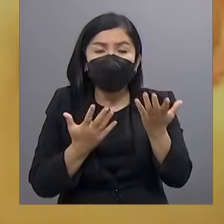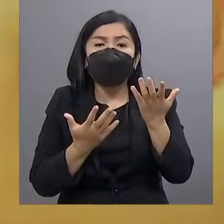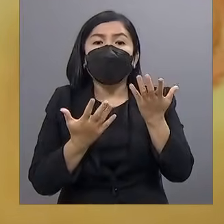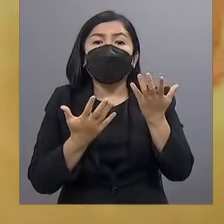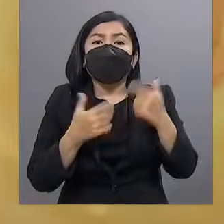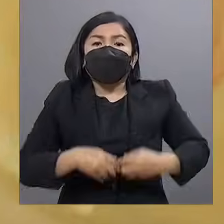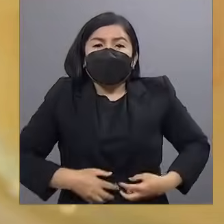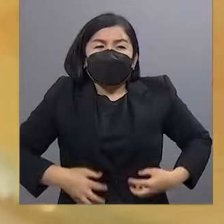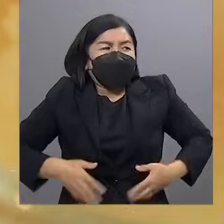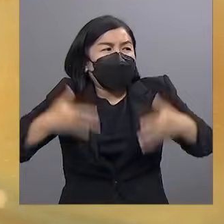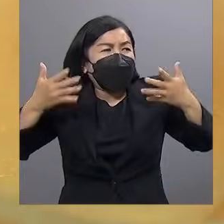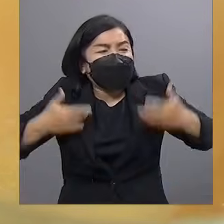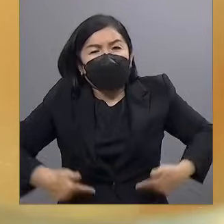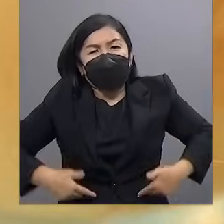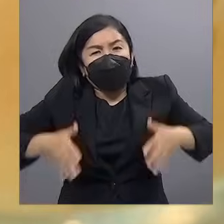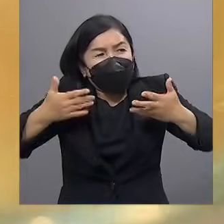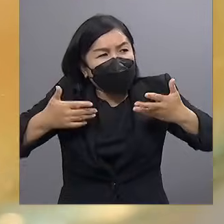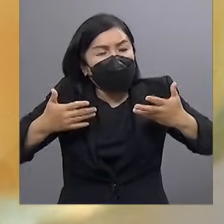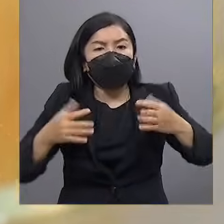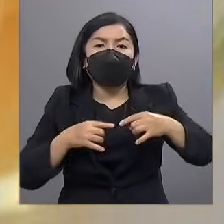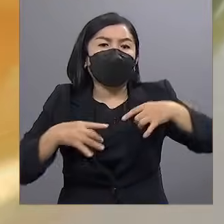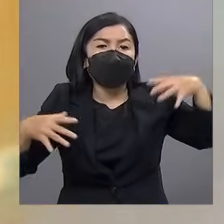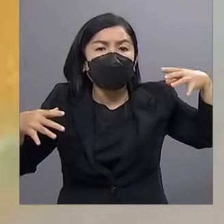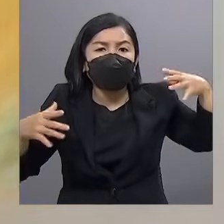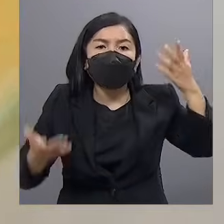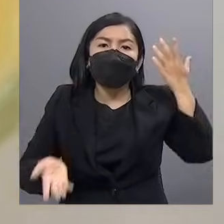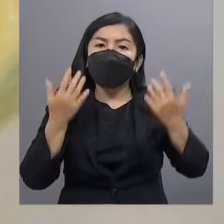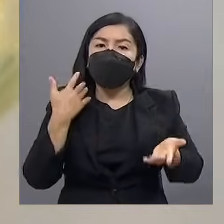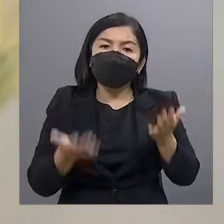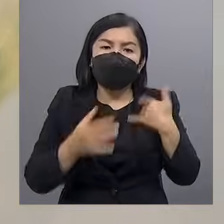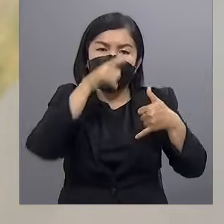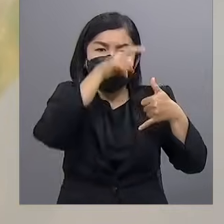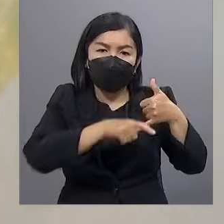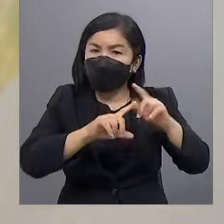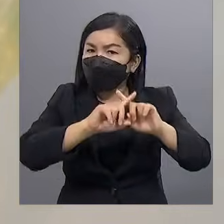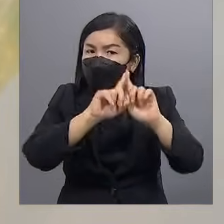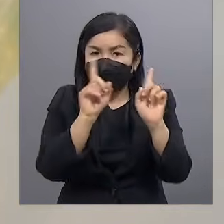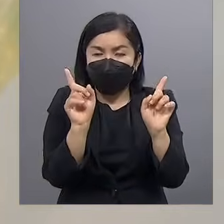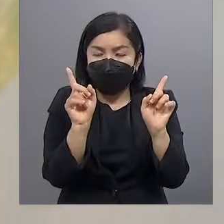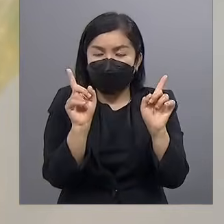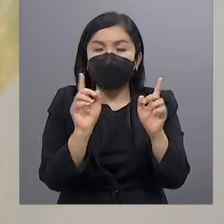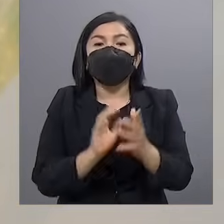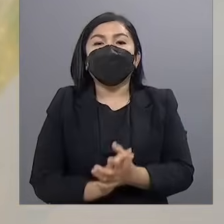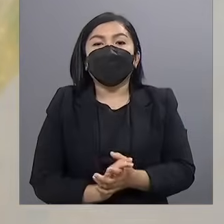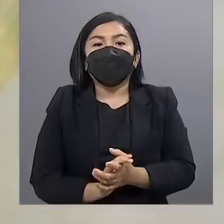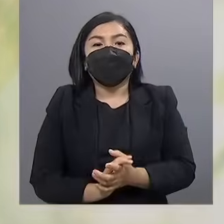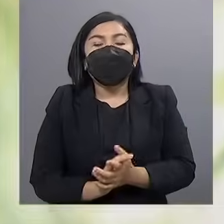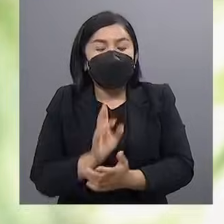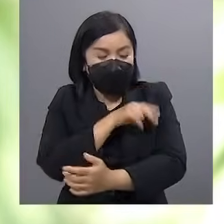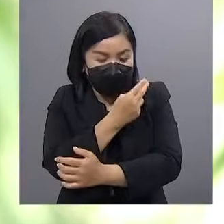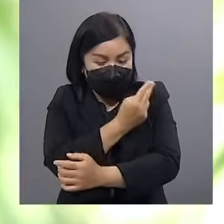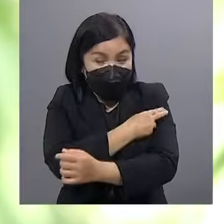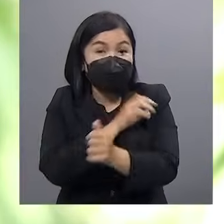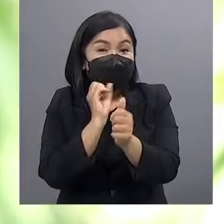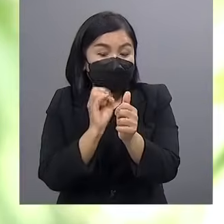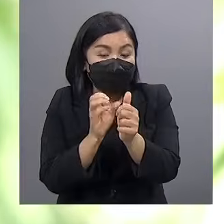ไปก็แสบร้อนท้องมันก็ทำให้มีอาการเหมือนกันนะครับในแต่ละคนเหมือนกันครับอยากให้ต้นนะคะแนะนำเลยค่ะว่า